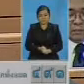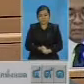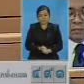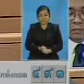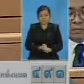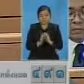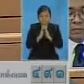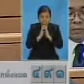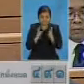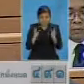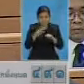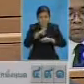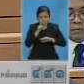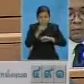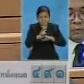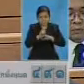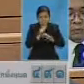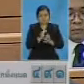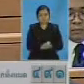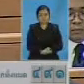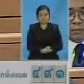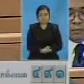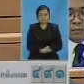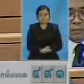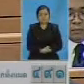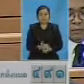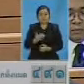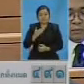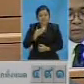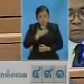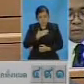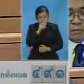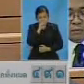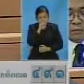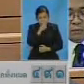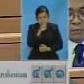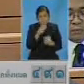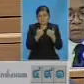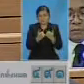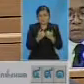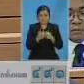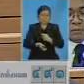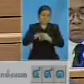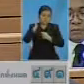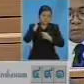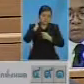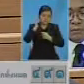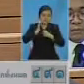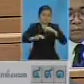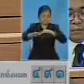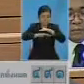ขอบคุณท่านประธานครับกับผมขออนุญาตเรียนว่าสิ่งที่ผมพูดคือความจริ